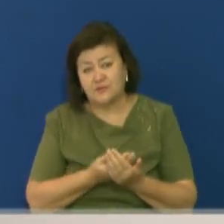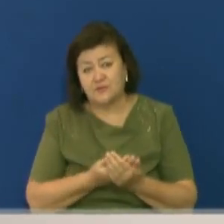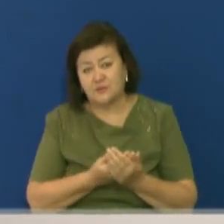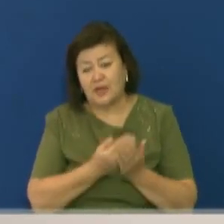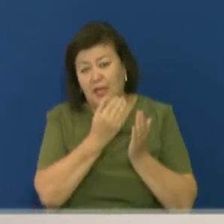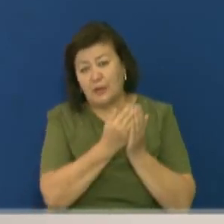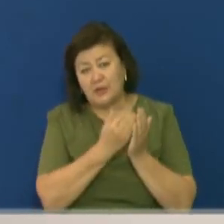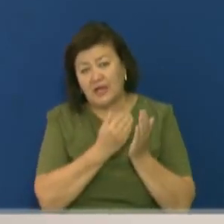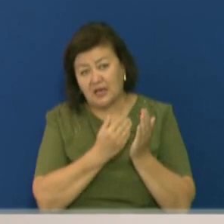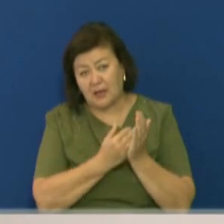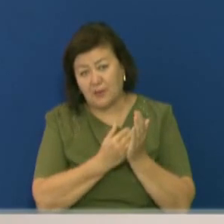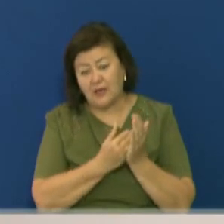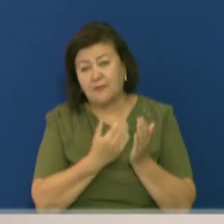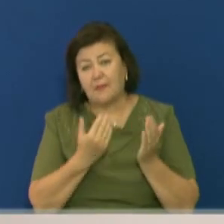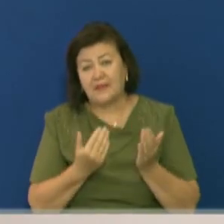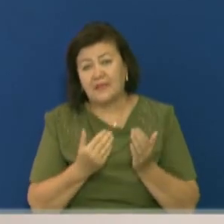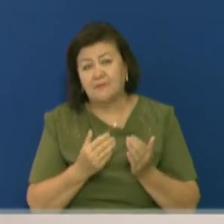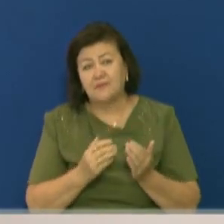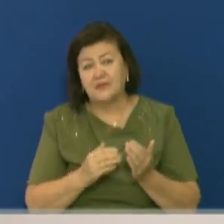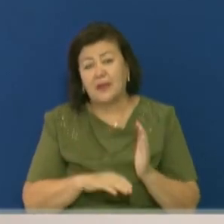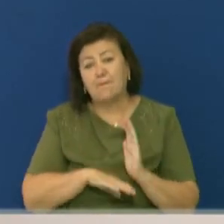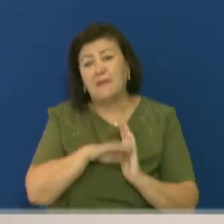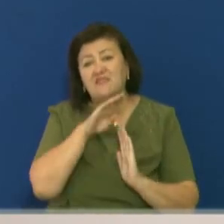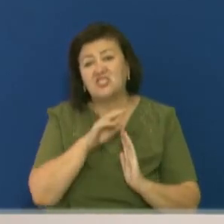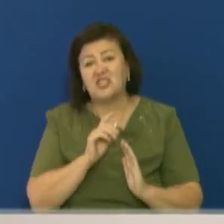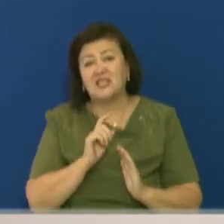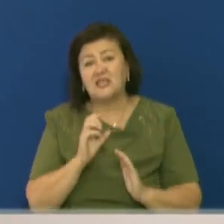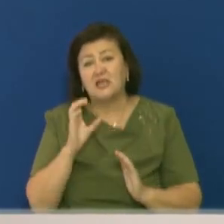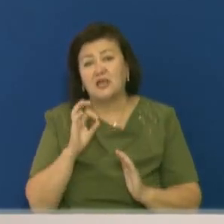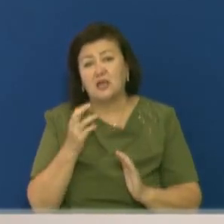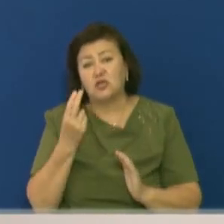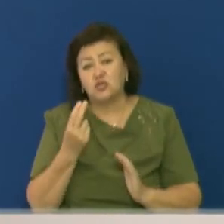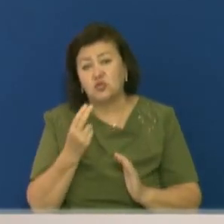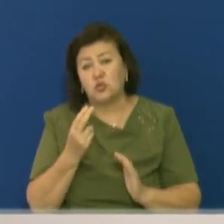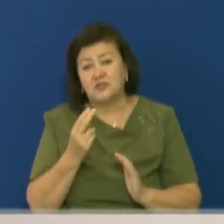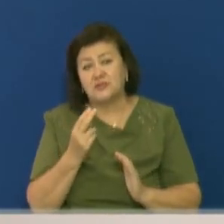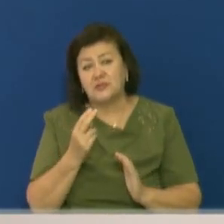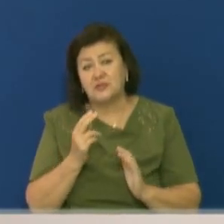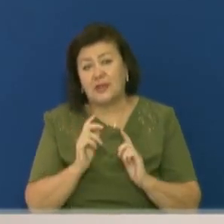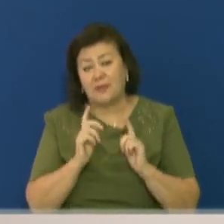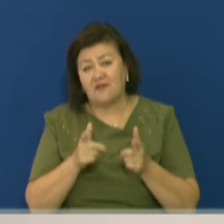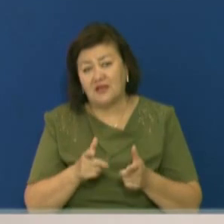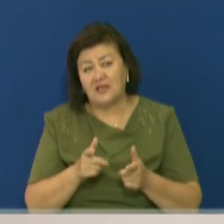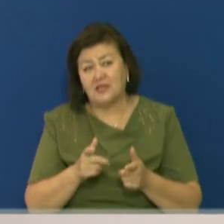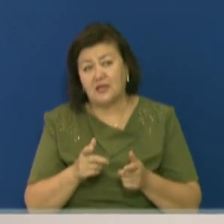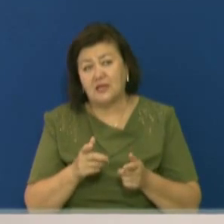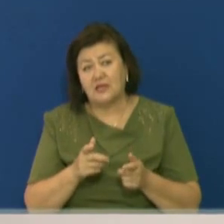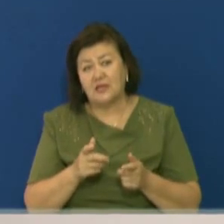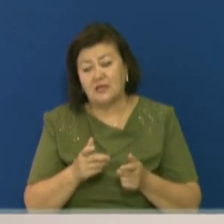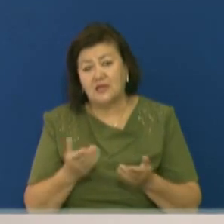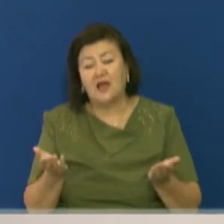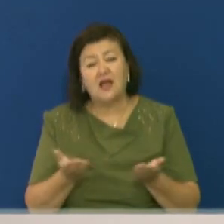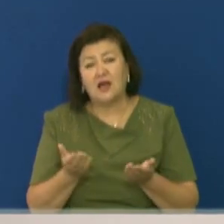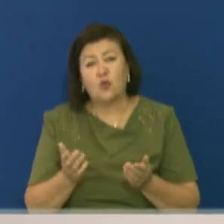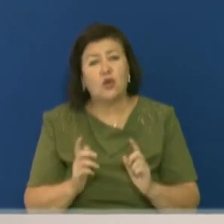тоқталатын болсам, ауылымыздың әлеуеті зор негізінен. Соны толық пайдаланып, мысалы, қай